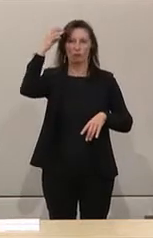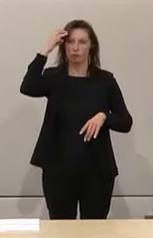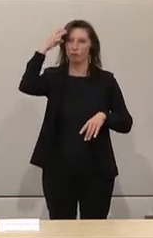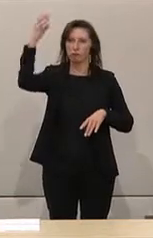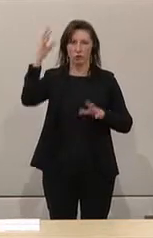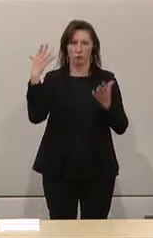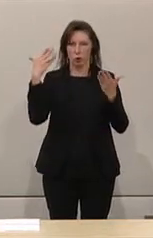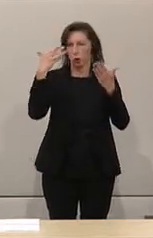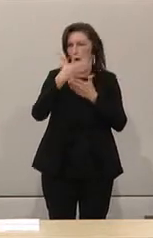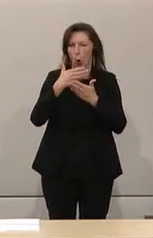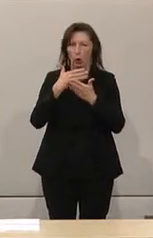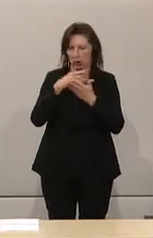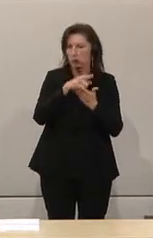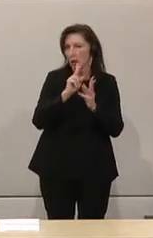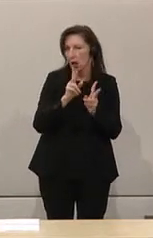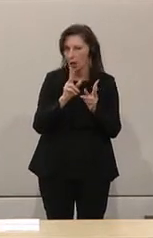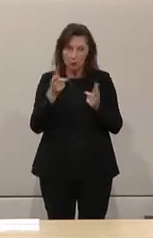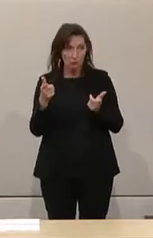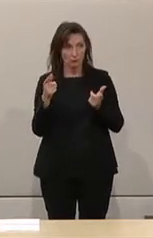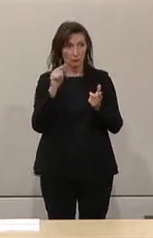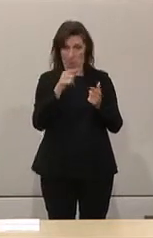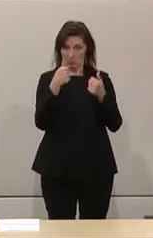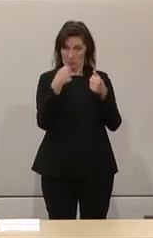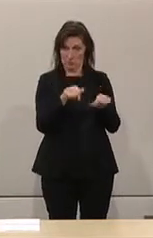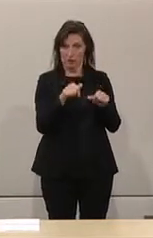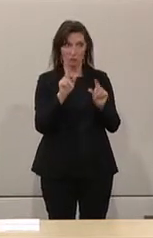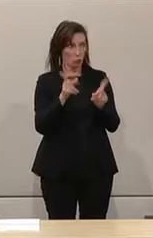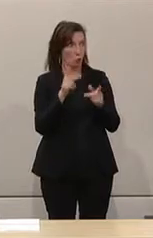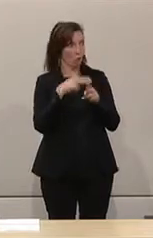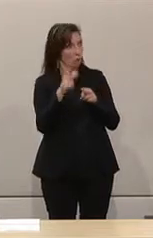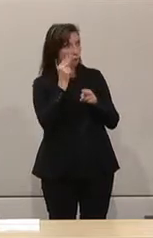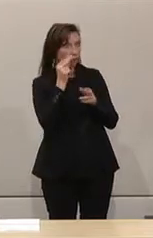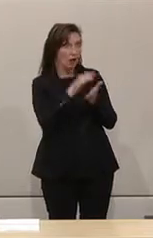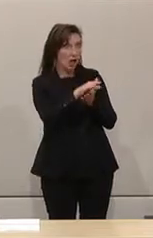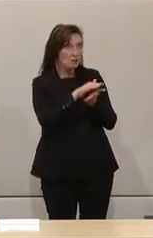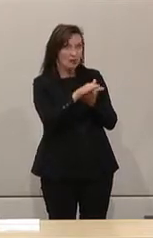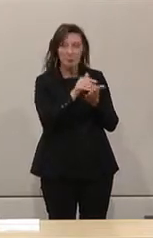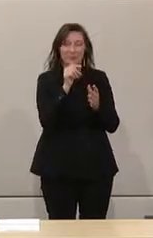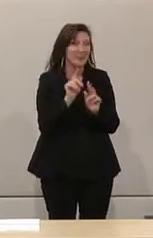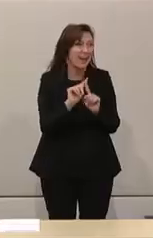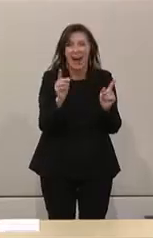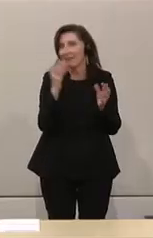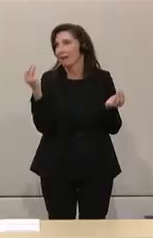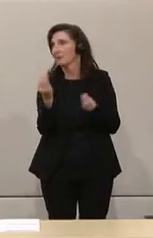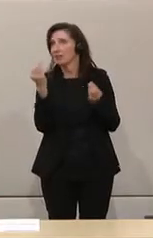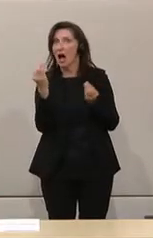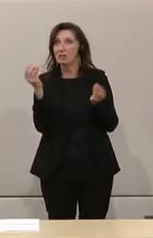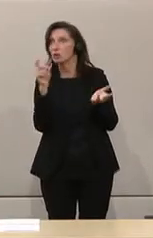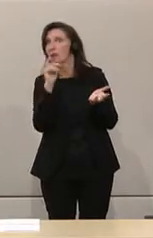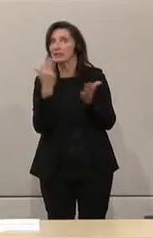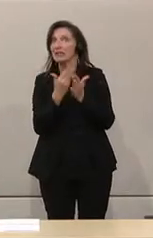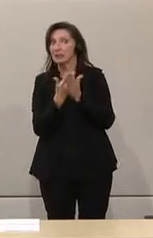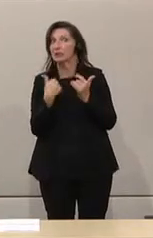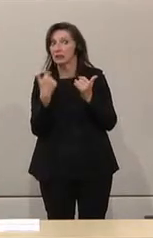können das machen. Um sie dazu zu zwingen, dieses Geld für Wohnbau auszugeben und nicht für andere Landeshauptleute Späße, bringe ich